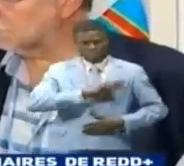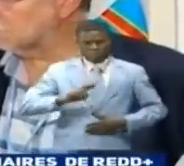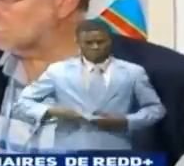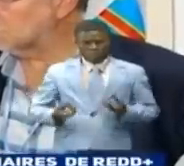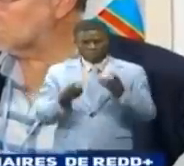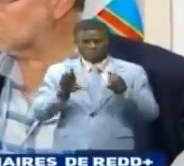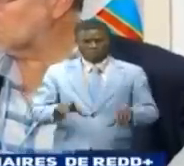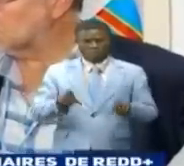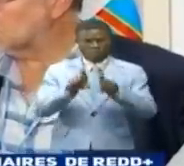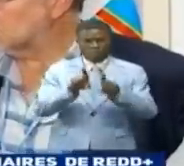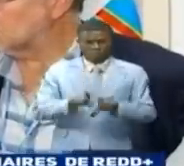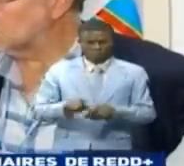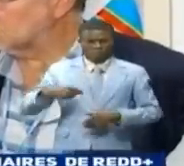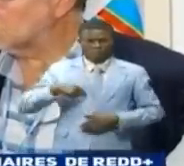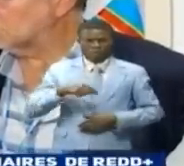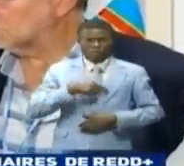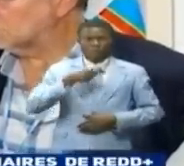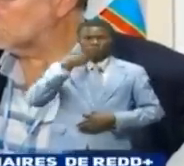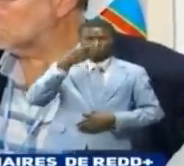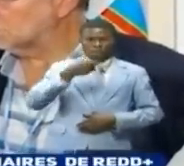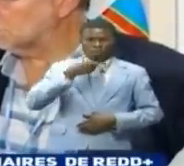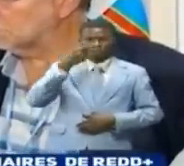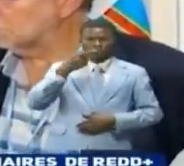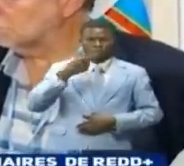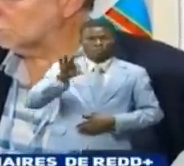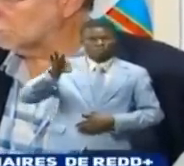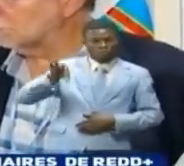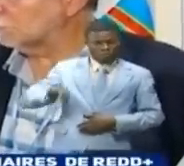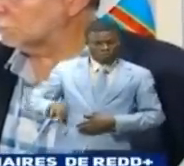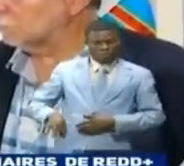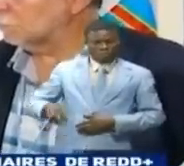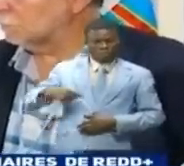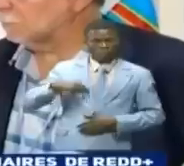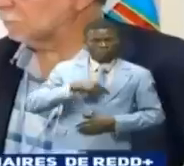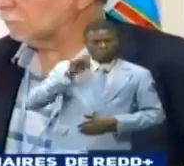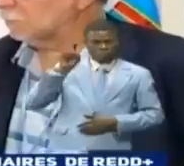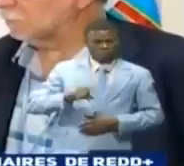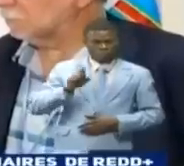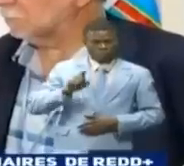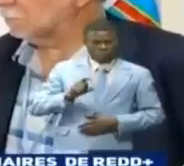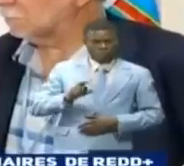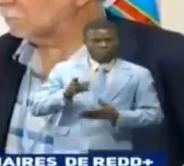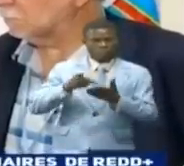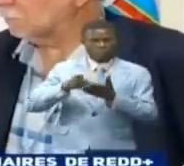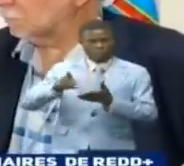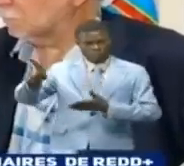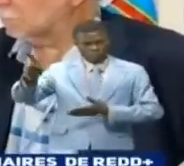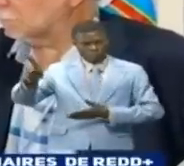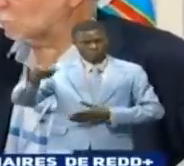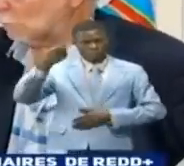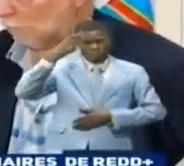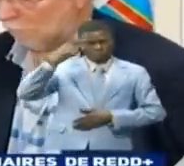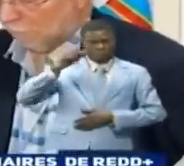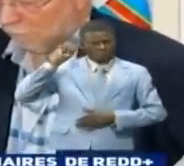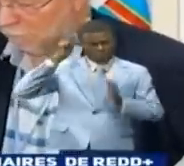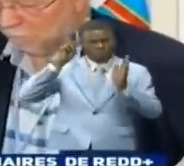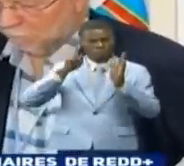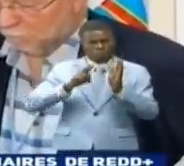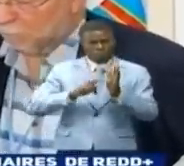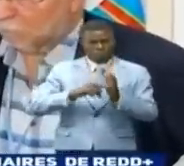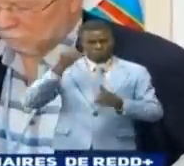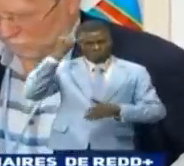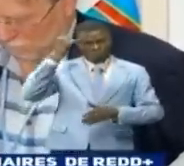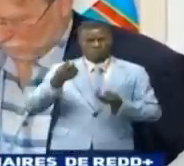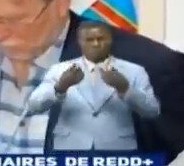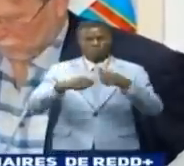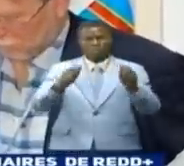avons également parlé de bénéfices que nous sommes en train de payer pour le gouvernement dans le cadre des ventes